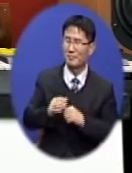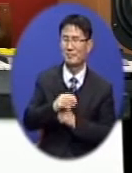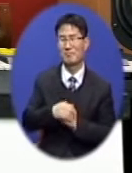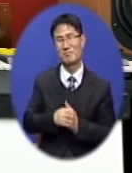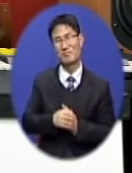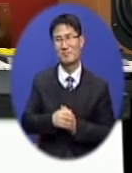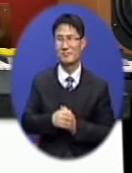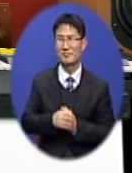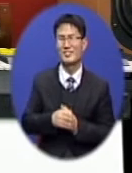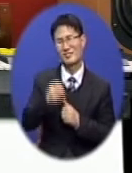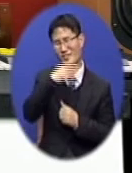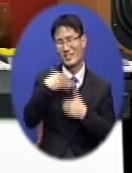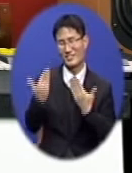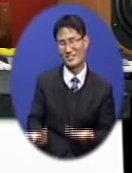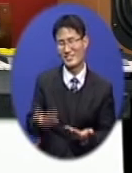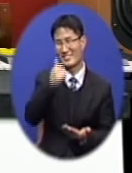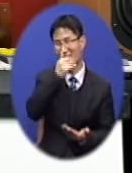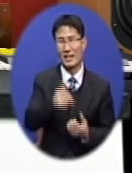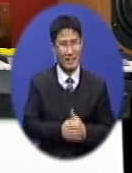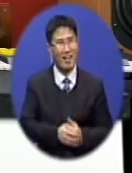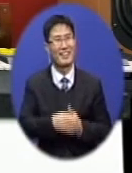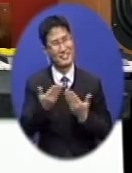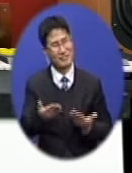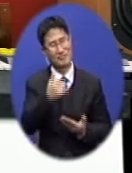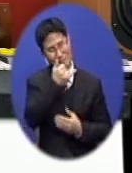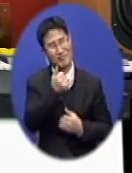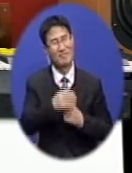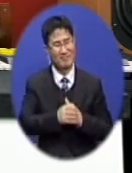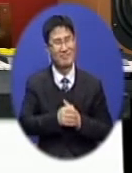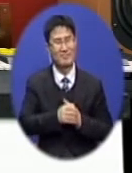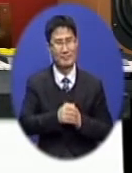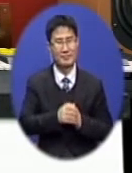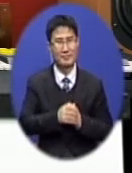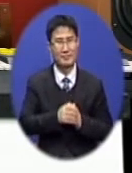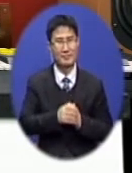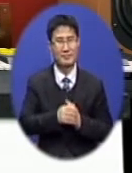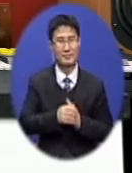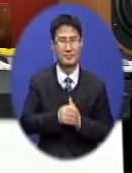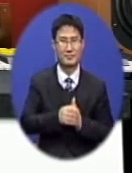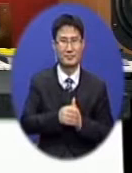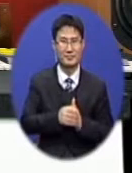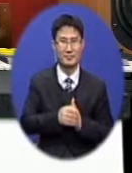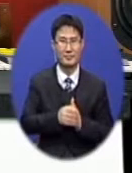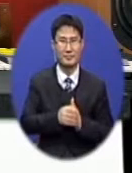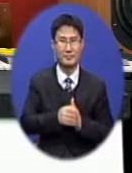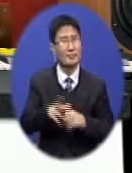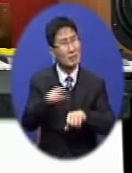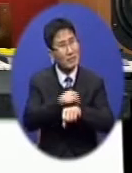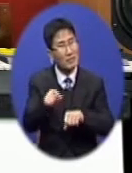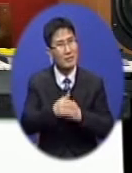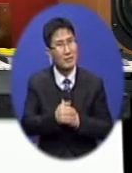네. 좀 쉬고 있습니다. 아, 쉬고 계시구나. 네. 예. 네. 예전에, 자, 뭐, 예. 네.